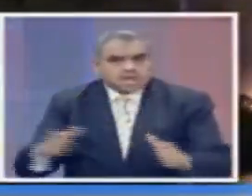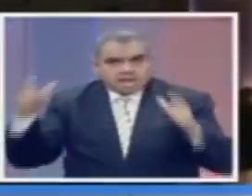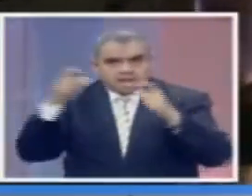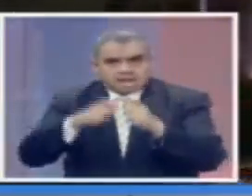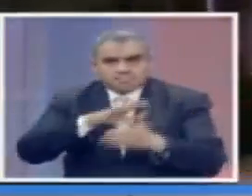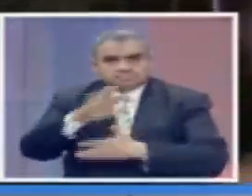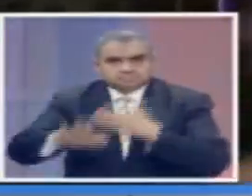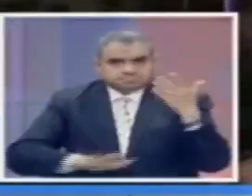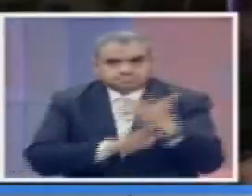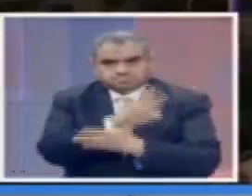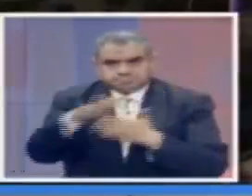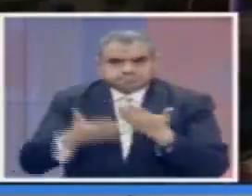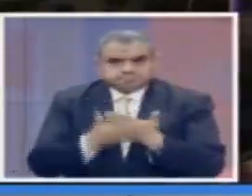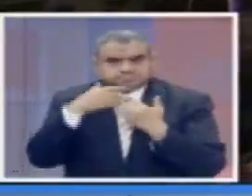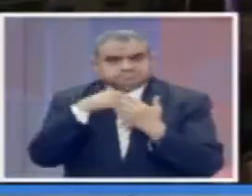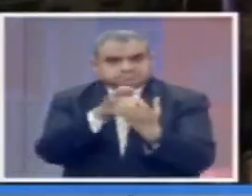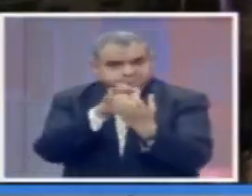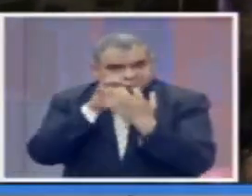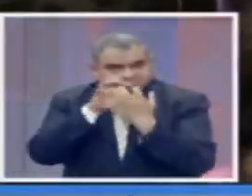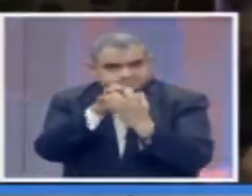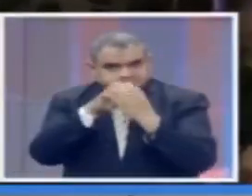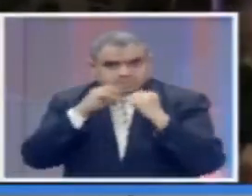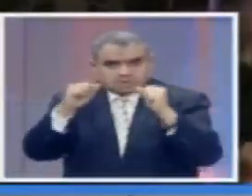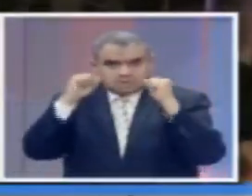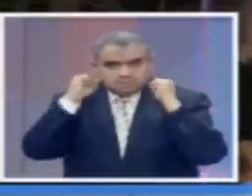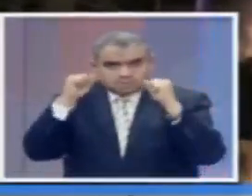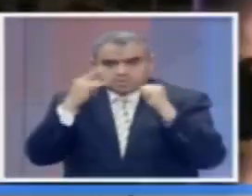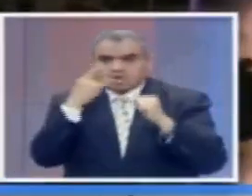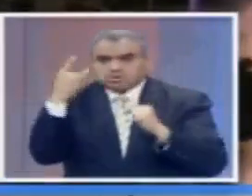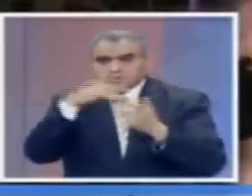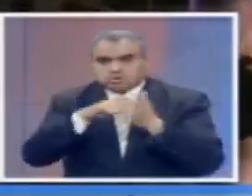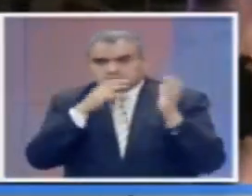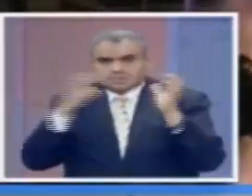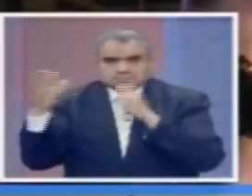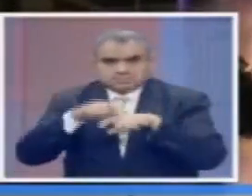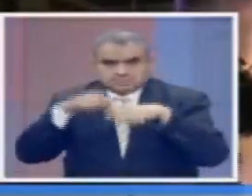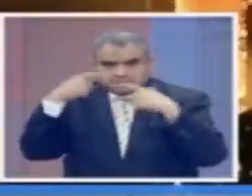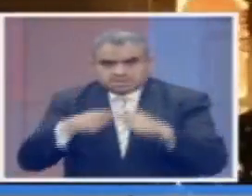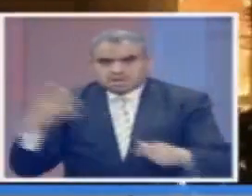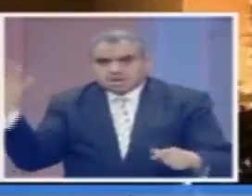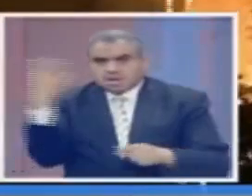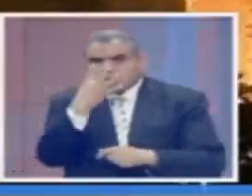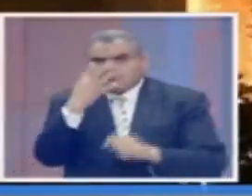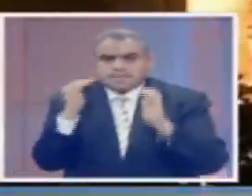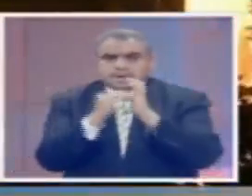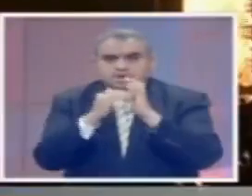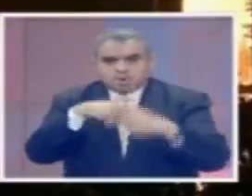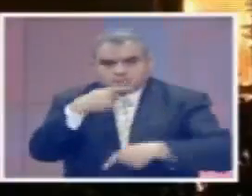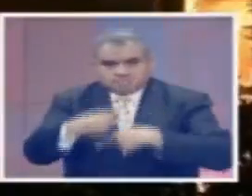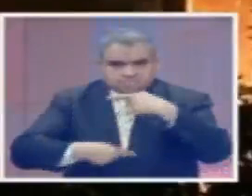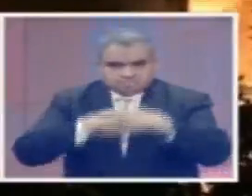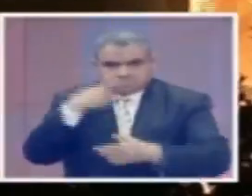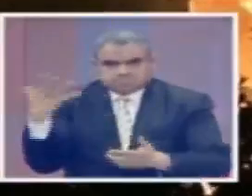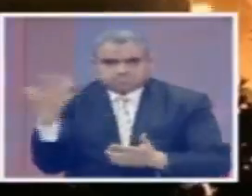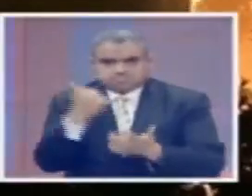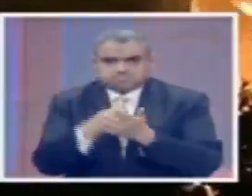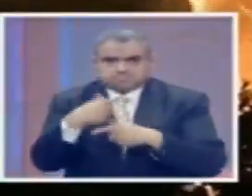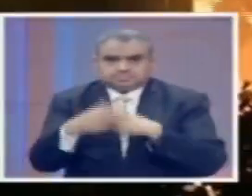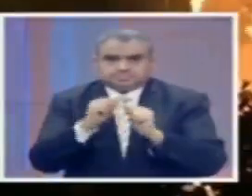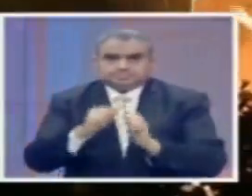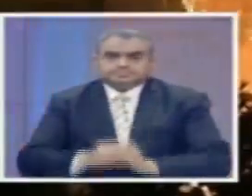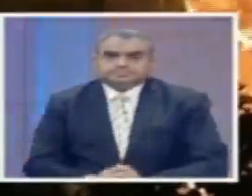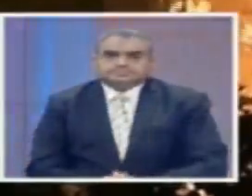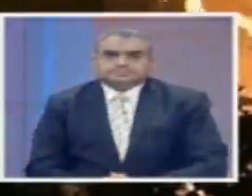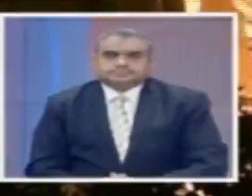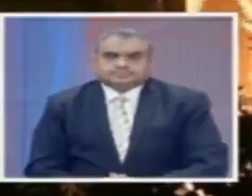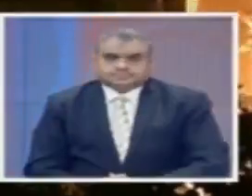خلفية تجدد المواجهات بين متظاهرين وقوى الأمن اللبنانية في طرابلس اليوم الرابع على التوالي.